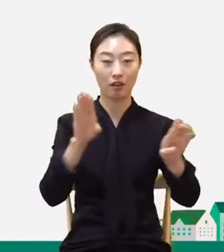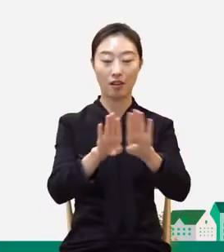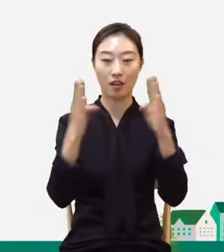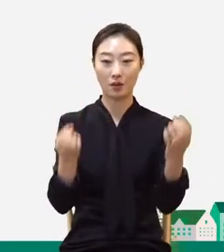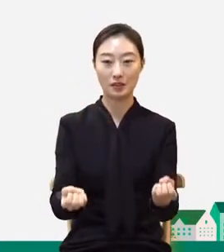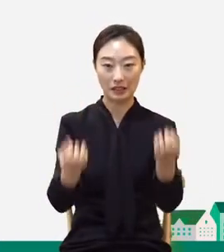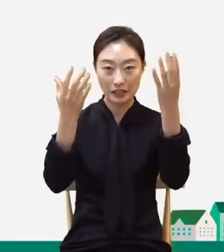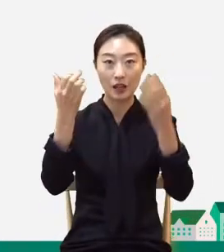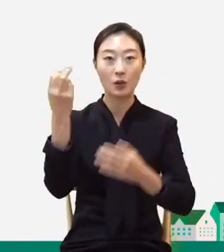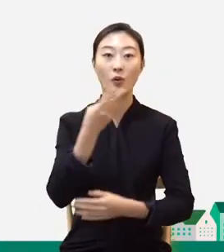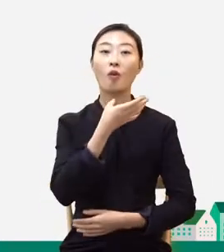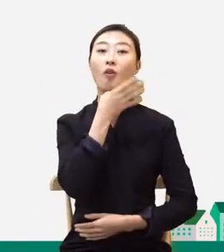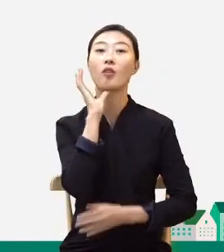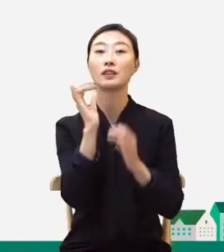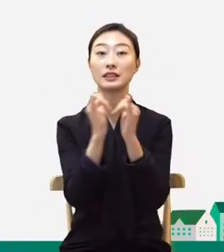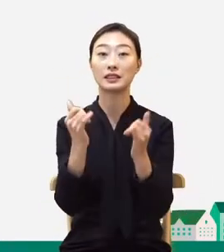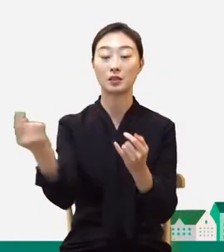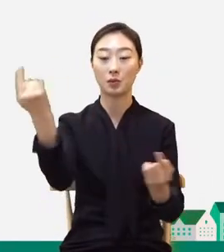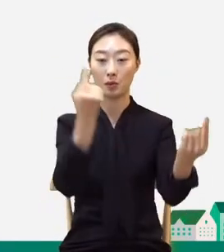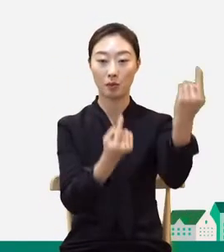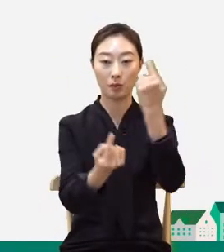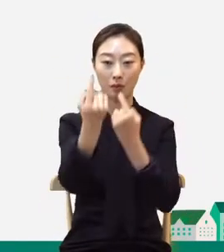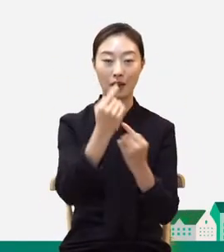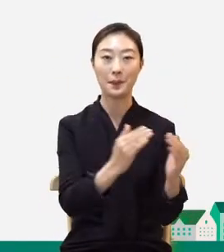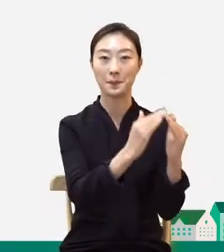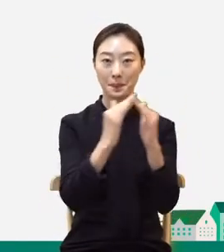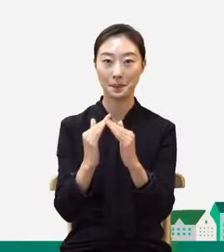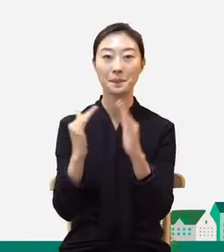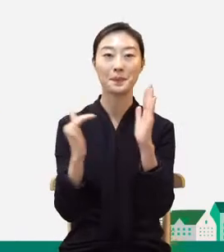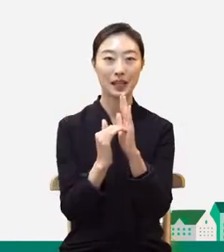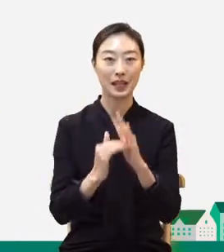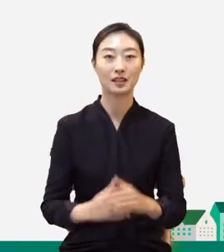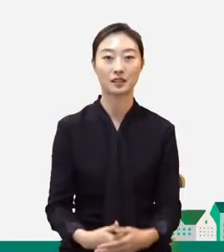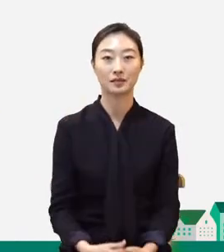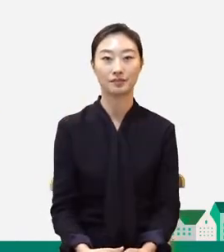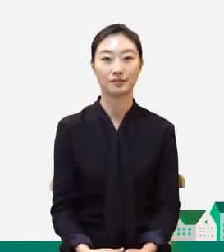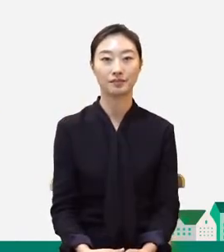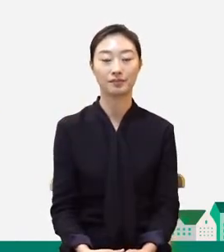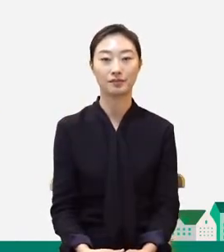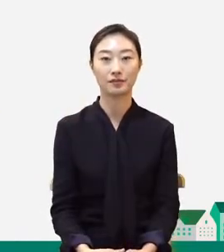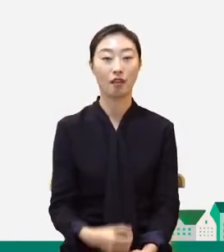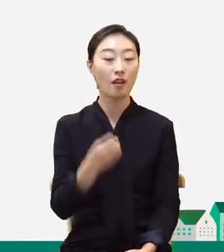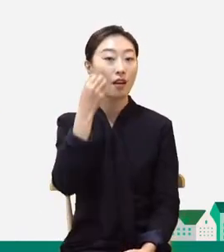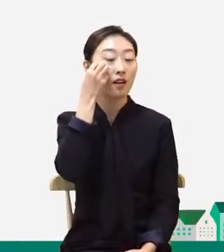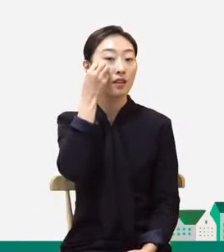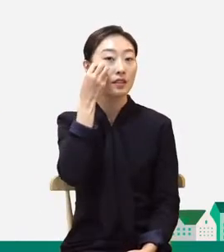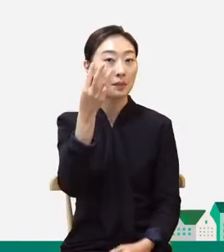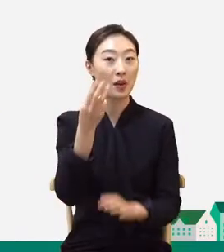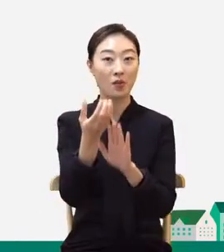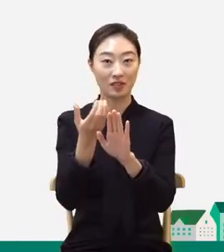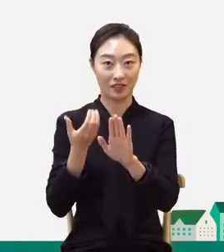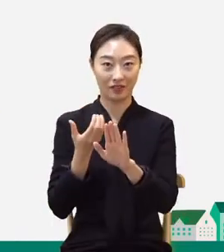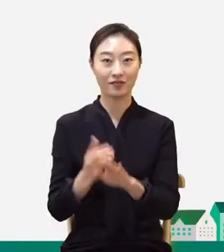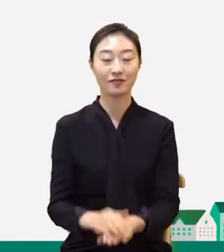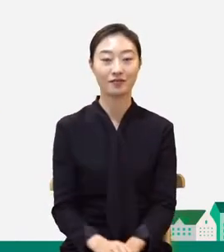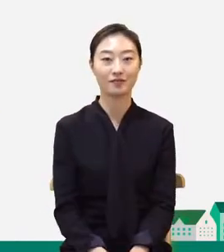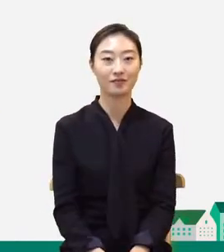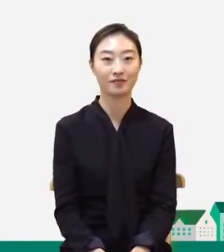개소식하고 어르신들께서 입주하시기 시작하셨습니다. 불과 3개월 전이네요.